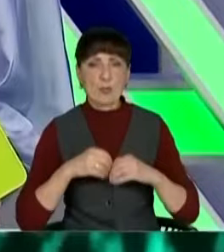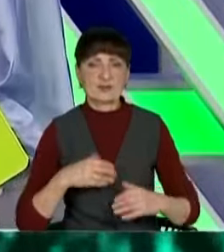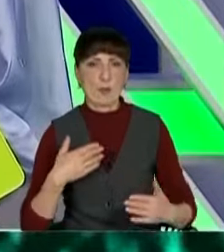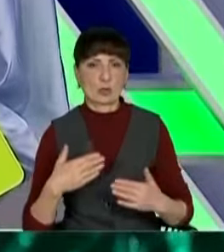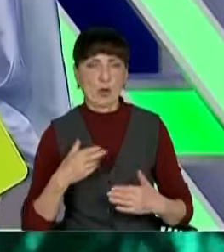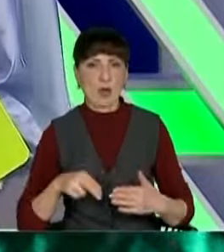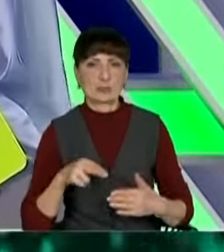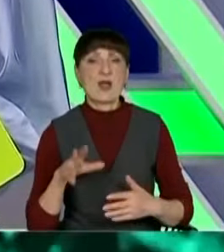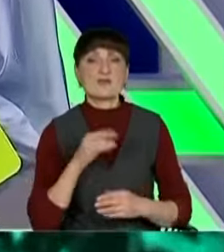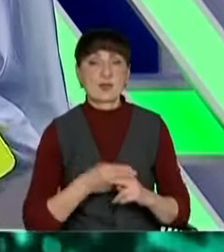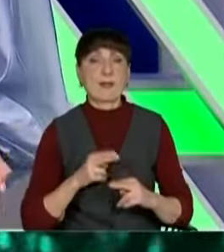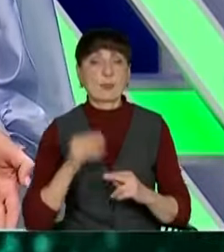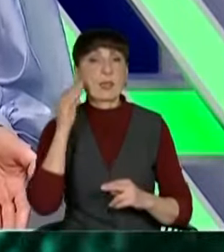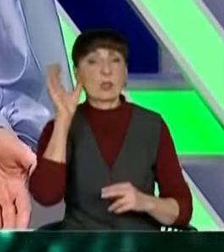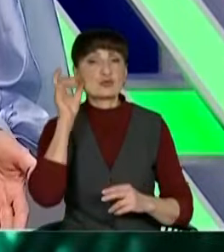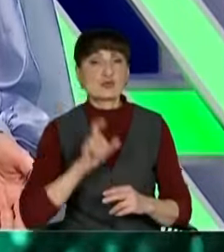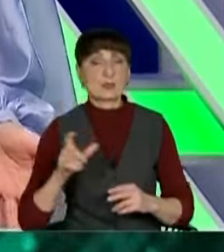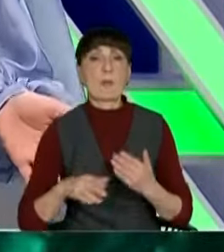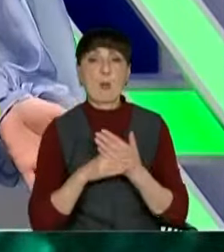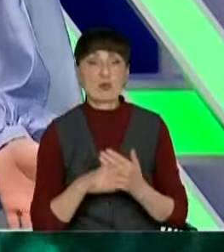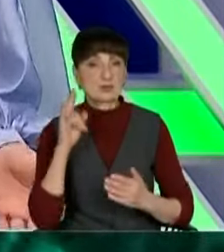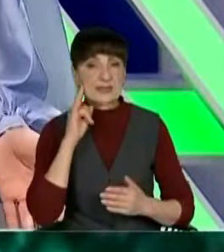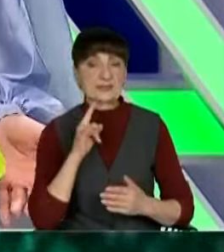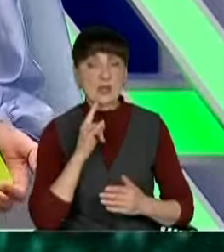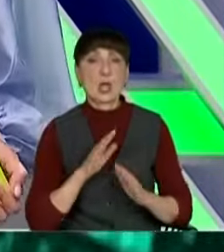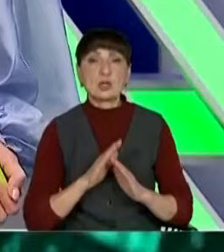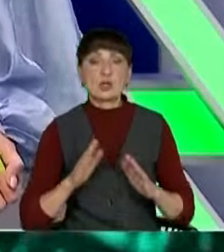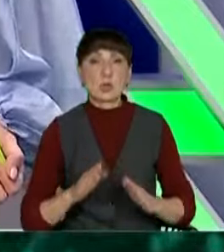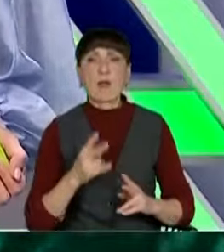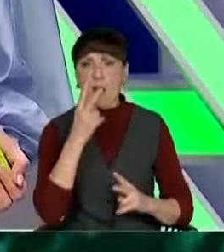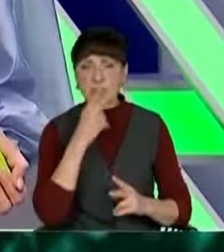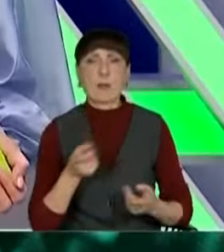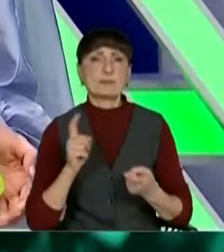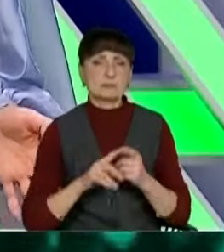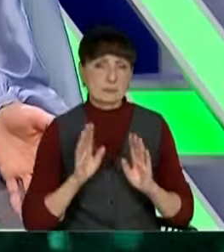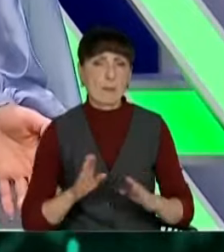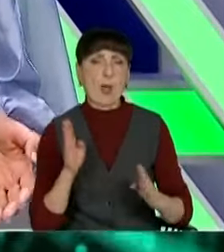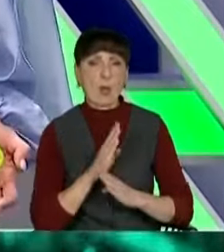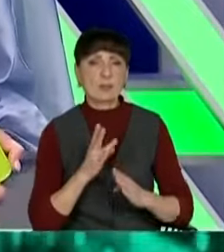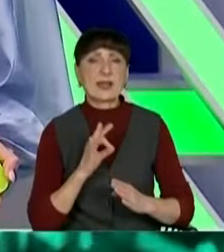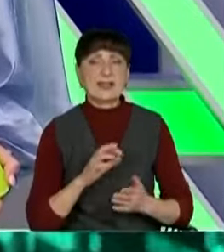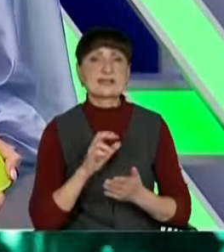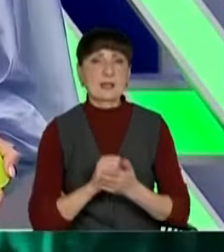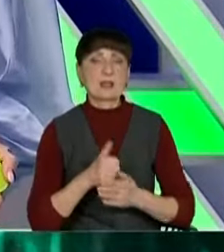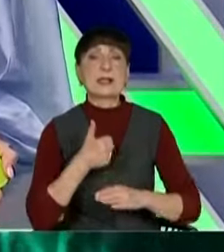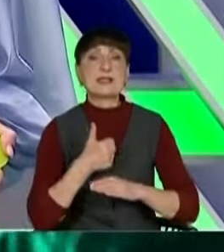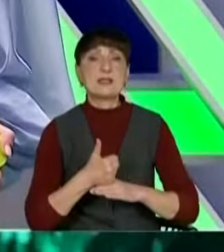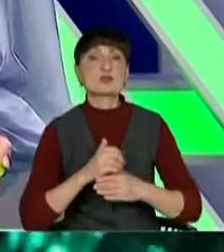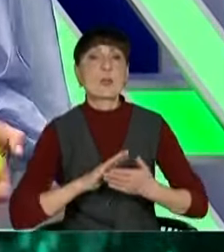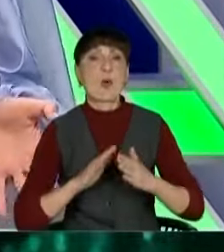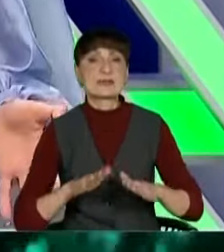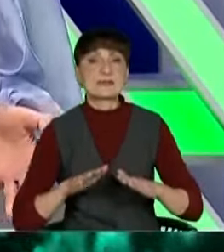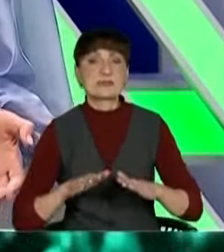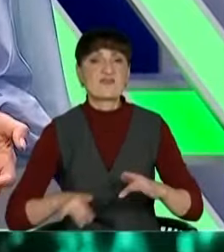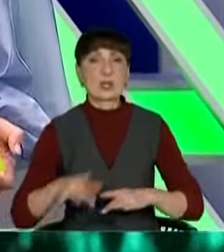подхода. Все это, по мнению экспертов, поможет Казахстану не только адаптироваться к климатическим вызовам, но и занять лидирующую позицию в